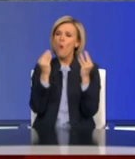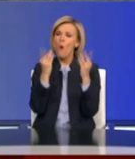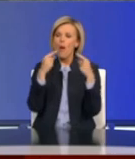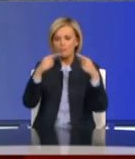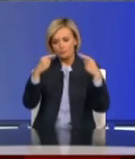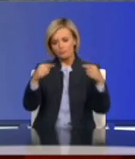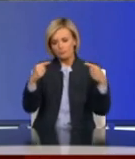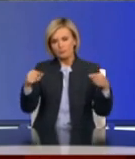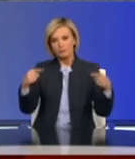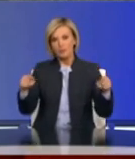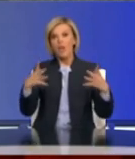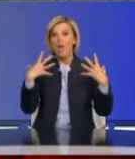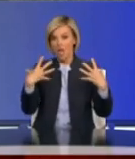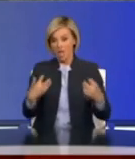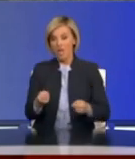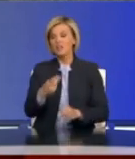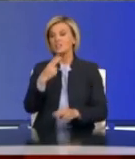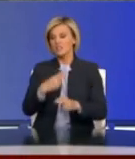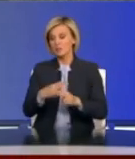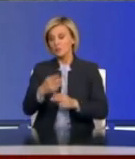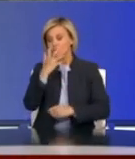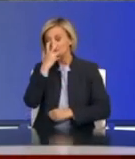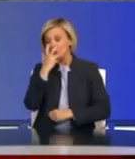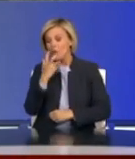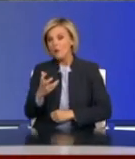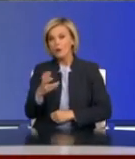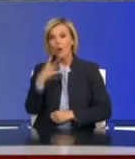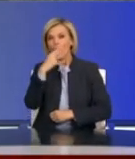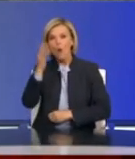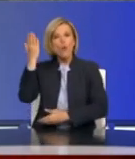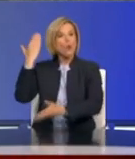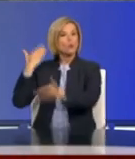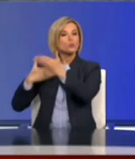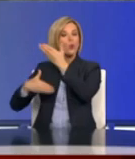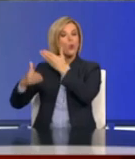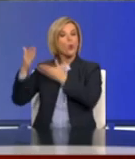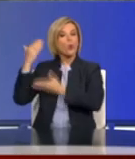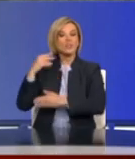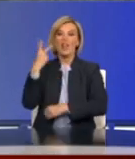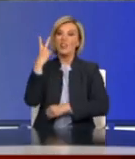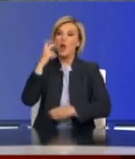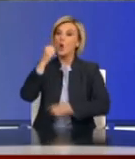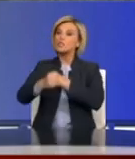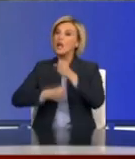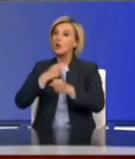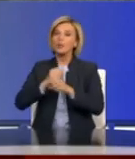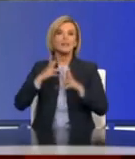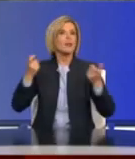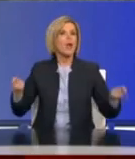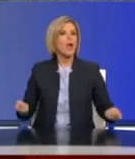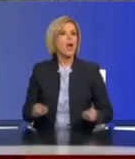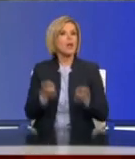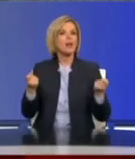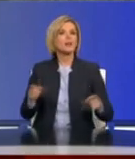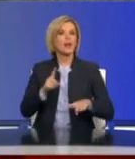νόημα βαρύτερο από κάθε άλλη φορά, καθώς σε αυτή καθρεφτίζονται οι δύο αιώνες της εθνικής μας διαδρομής. Η